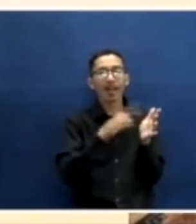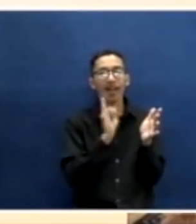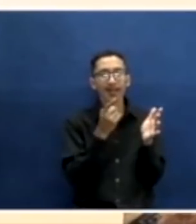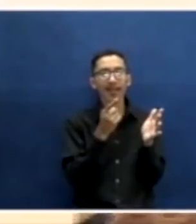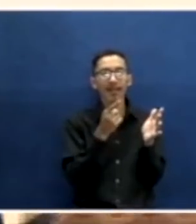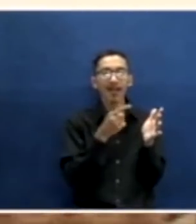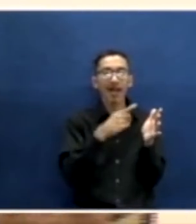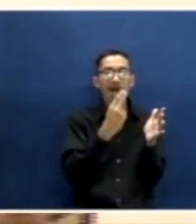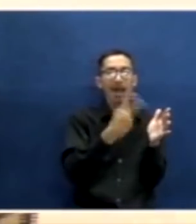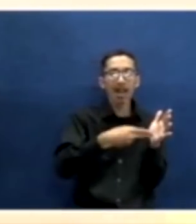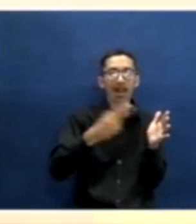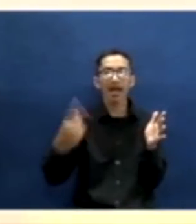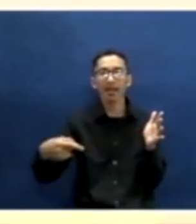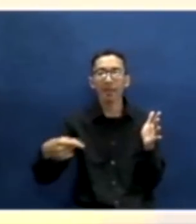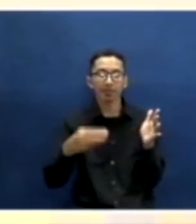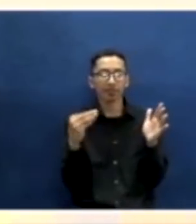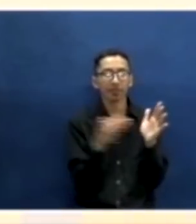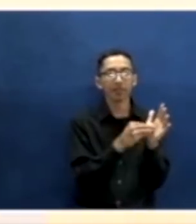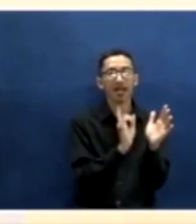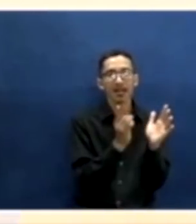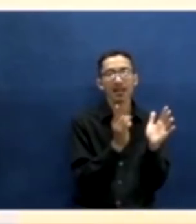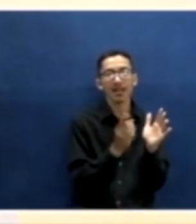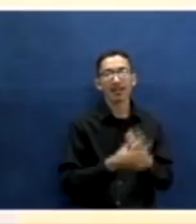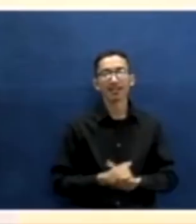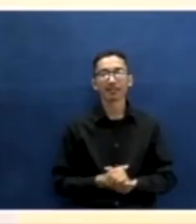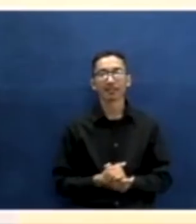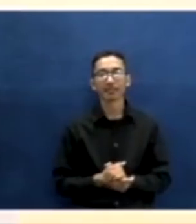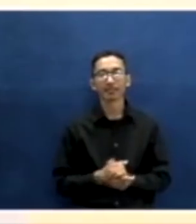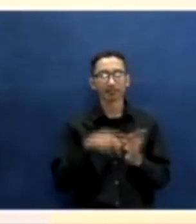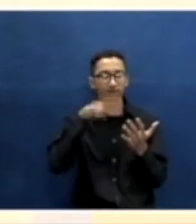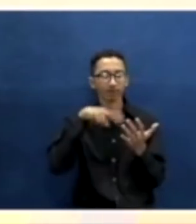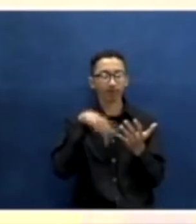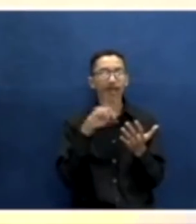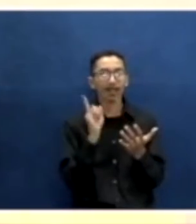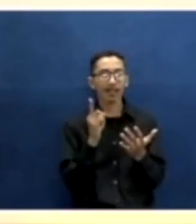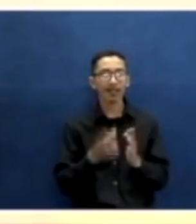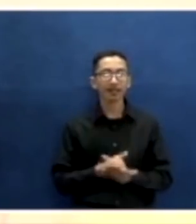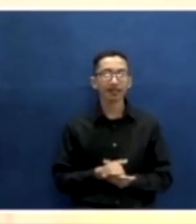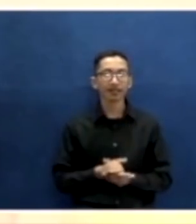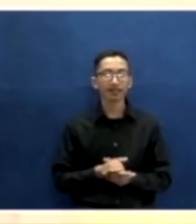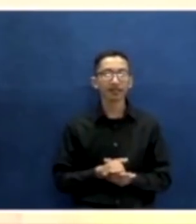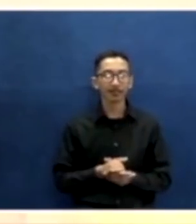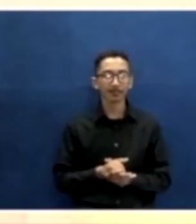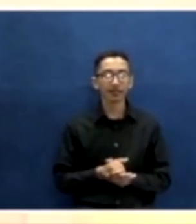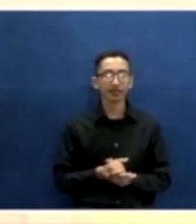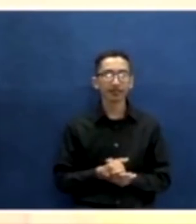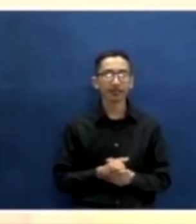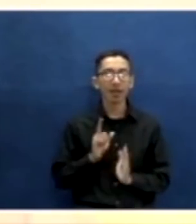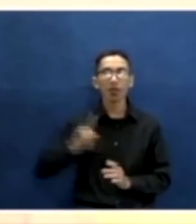kemudian Memandang dunia dengan kita kalau memandang barang tidak kita sebut pedulikan Maaf ya bunyinya itu di hadapan Allah remeh